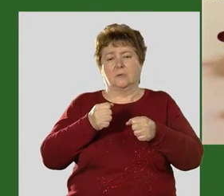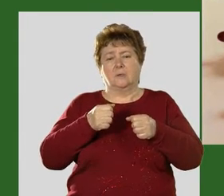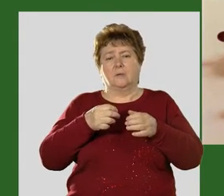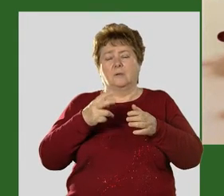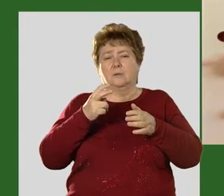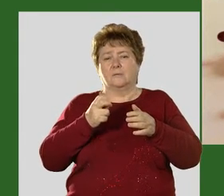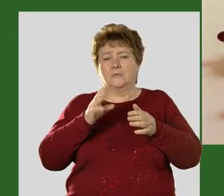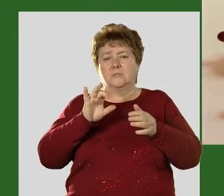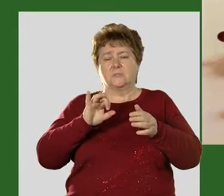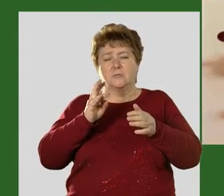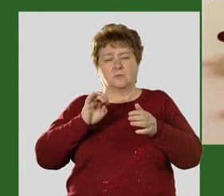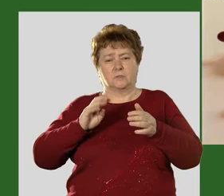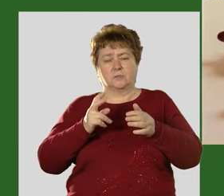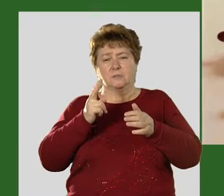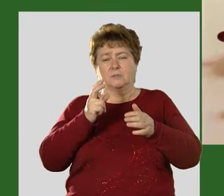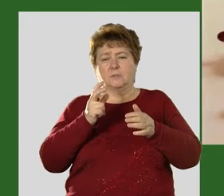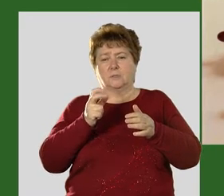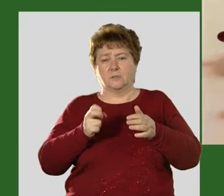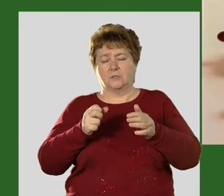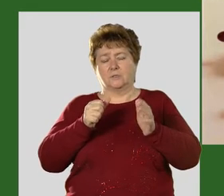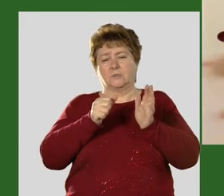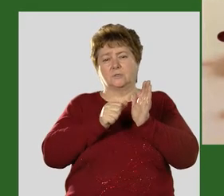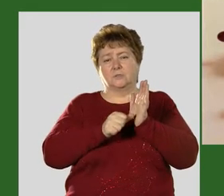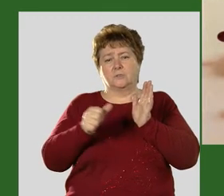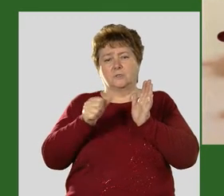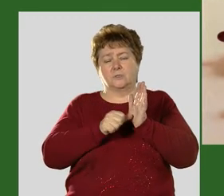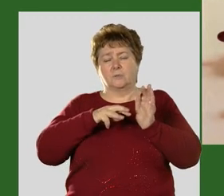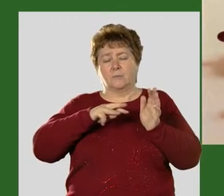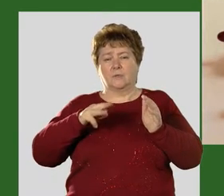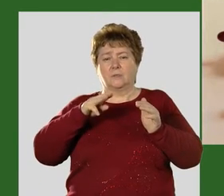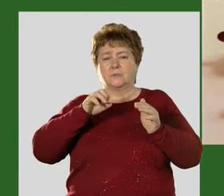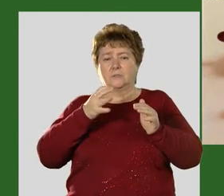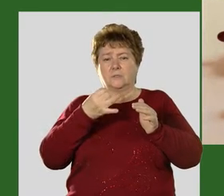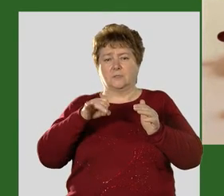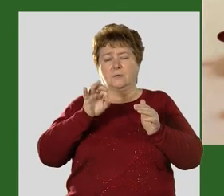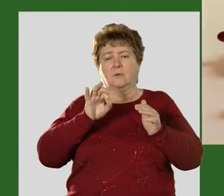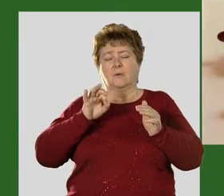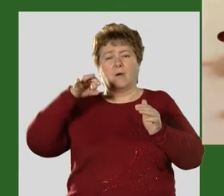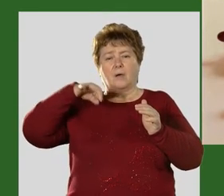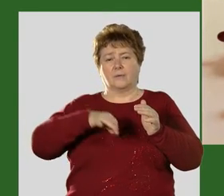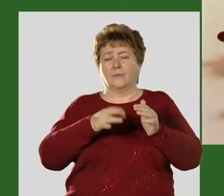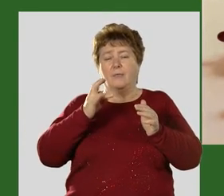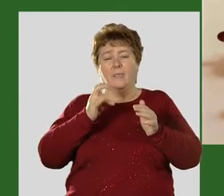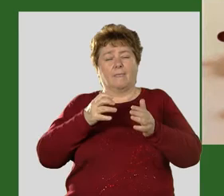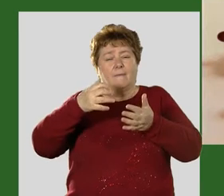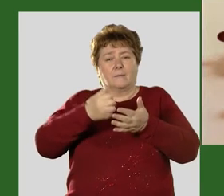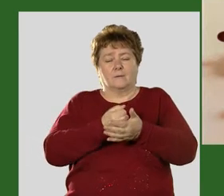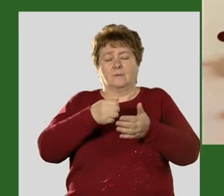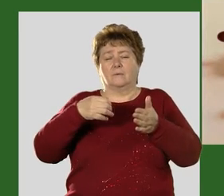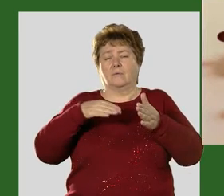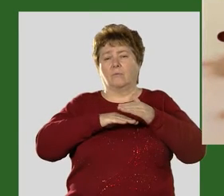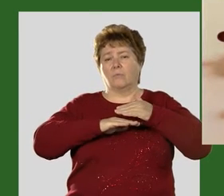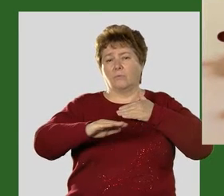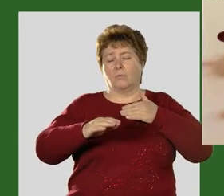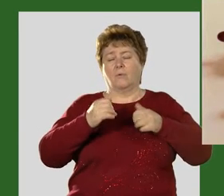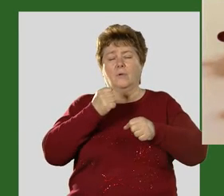200 морских саженей, 366 метров в Тихом океане. Не достигнув лотом дна,